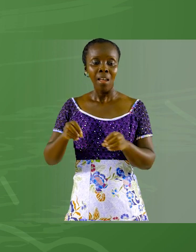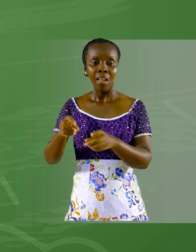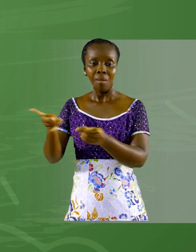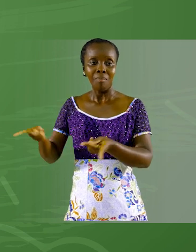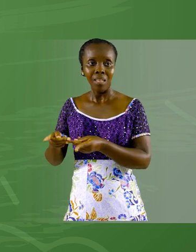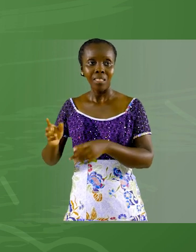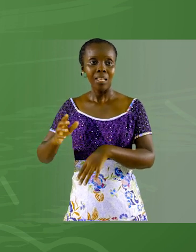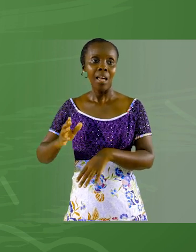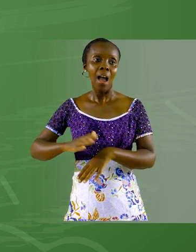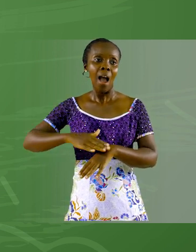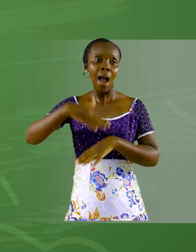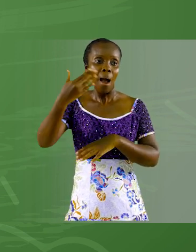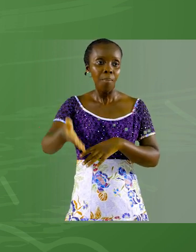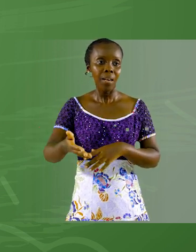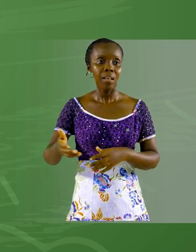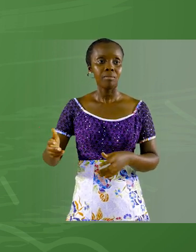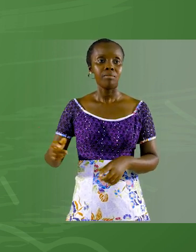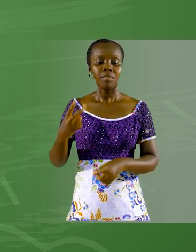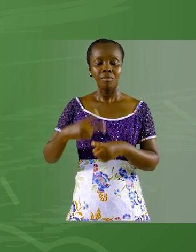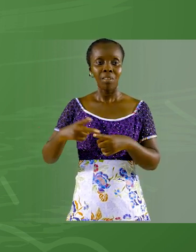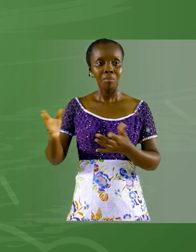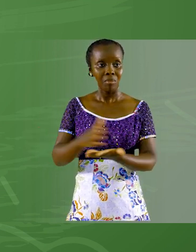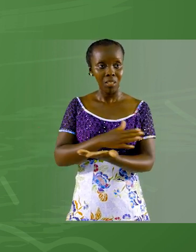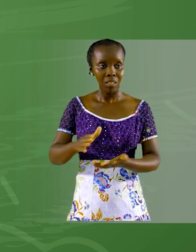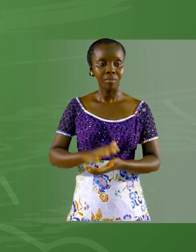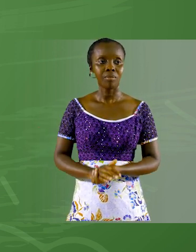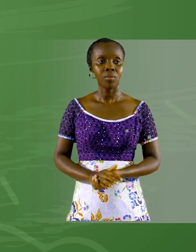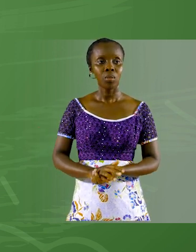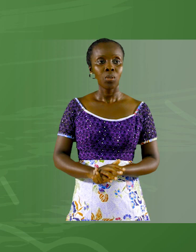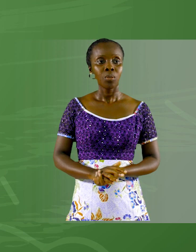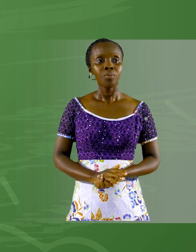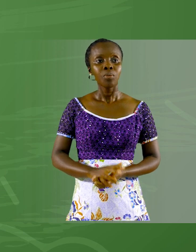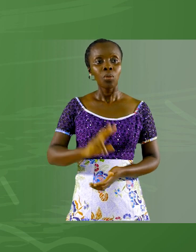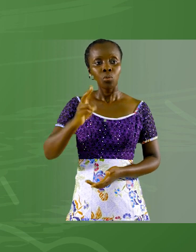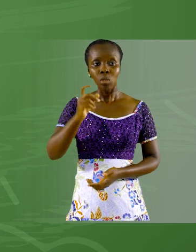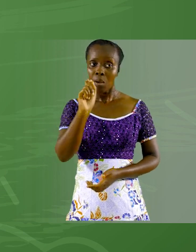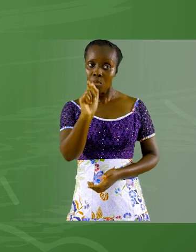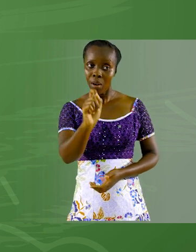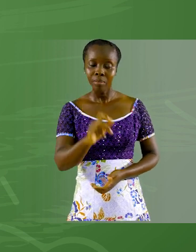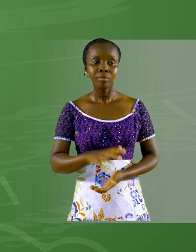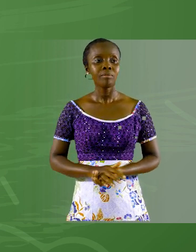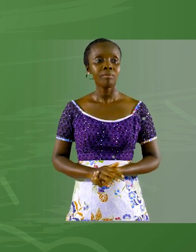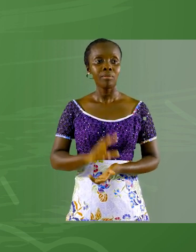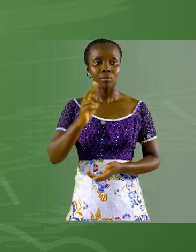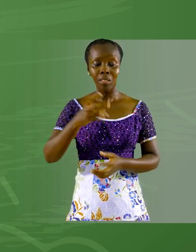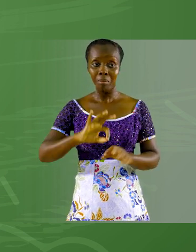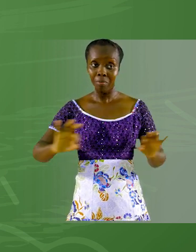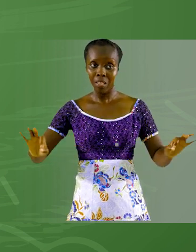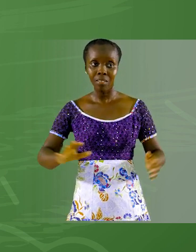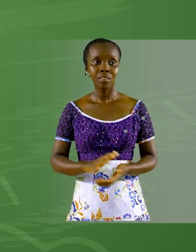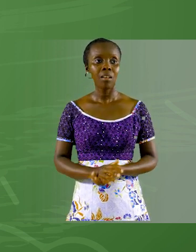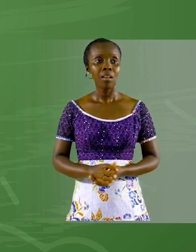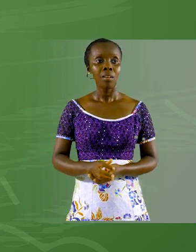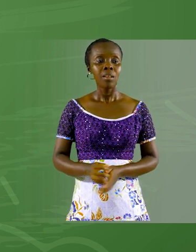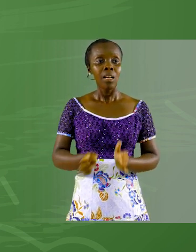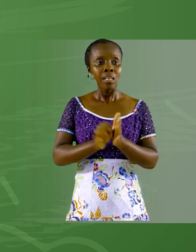verbe « chante ». Nous avons dans la seconde phrase, les élèves suivent